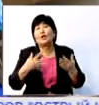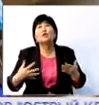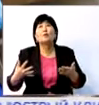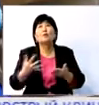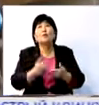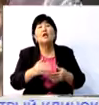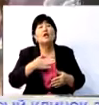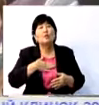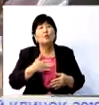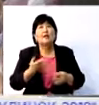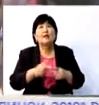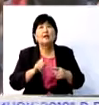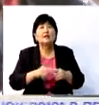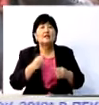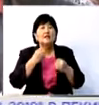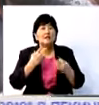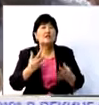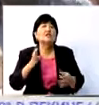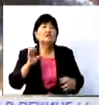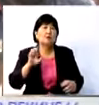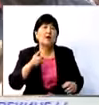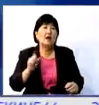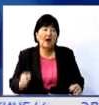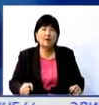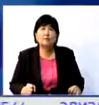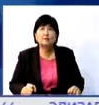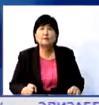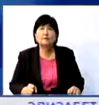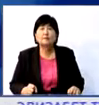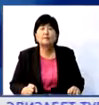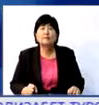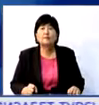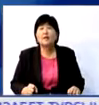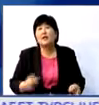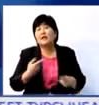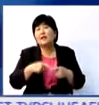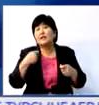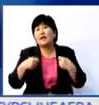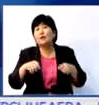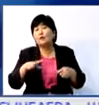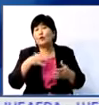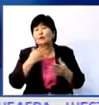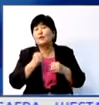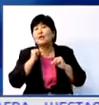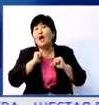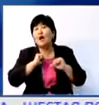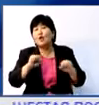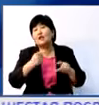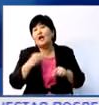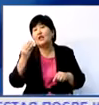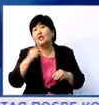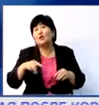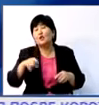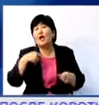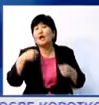урожаем и поблагодарили за щедрость сабага. На этой ярмарке тоже были свои рекорды. Так, Шилийский